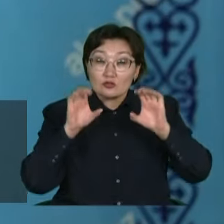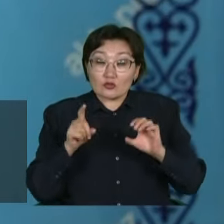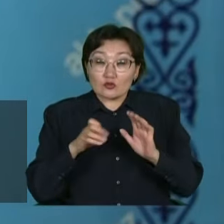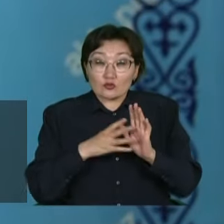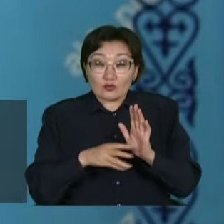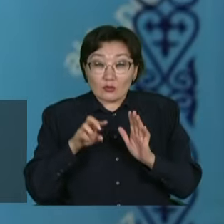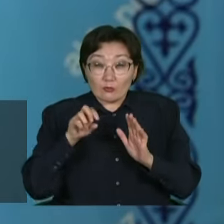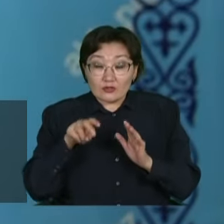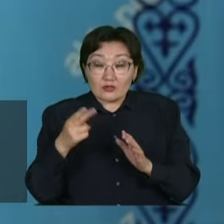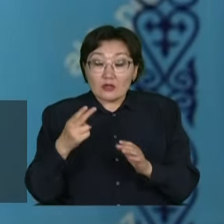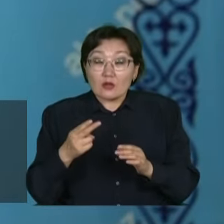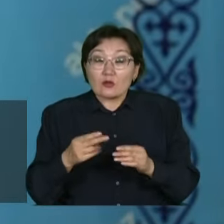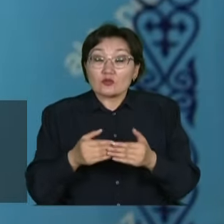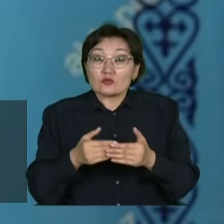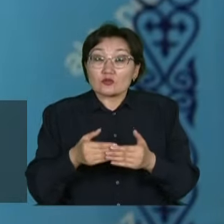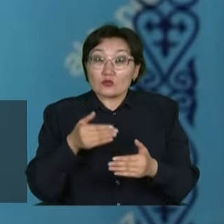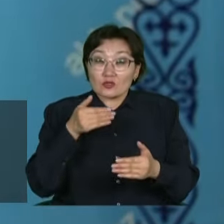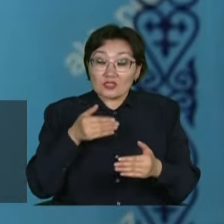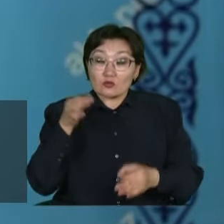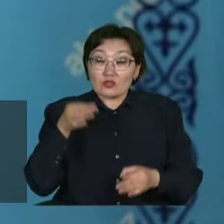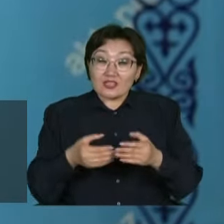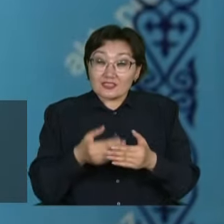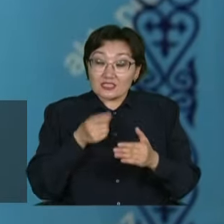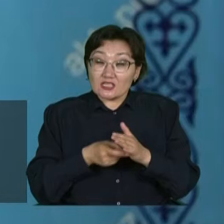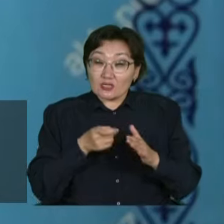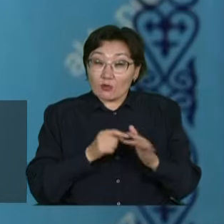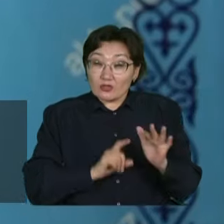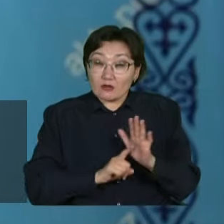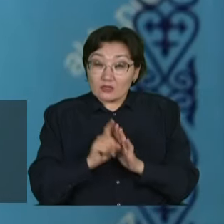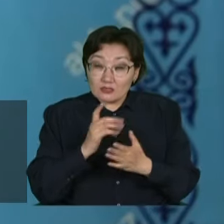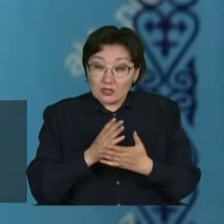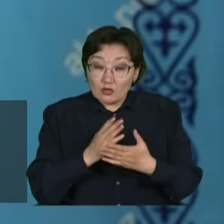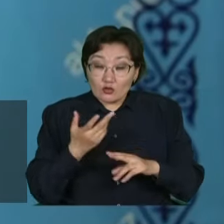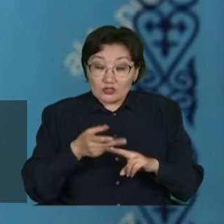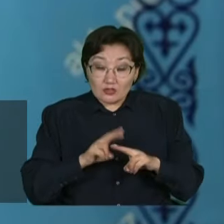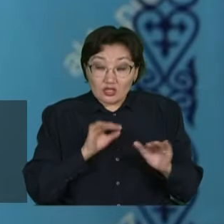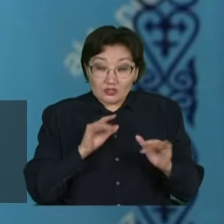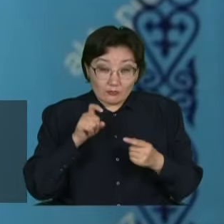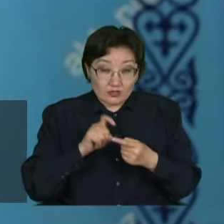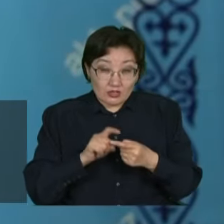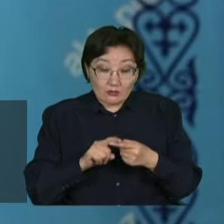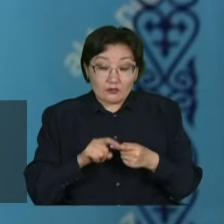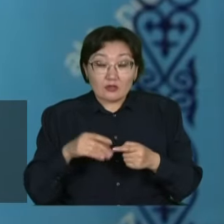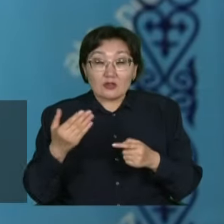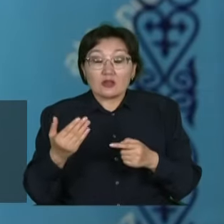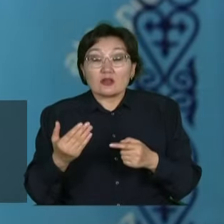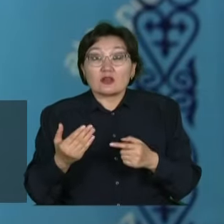бойынша бірнеше сотқа дейінгі тергеп-тексерулер басталған болатын. Осы іс бойынша жәбірленуші